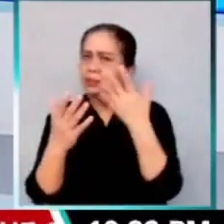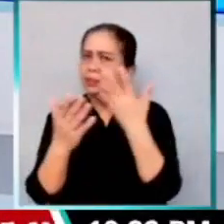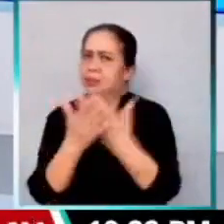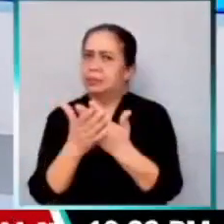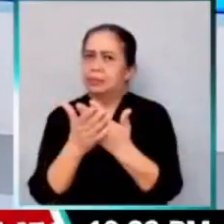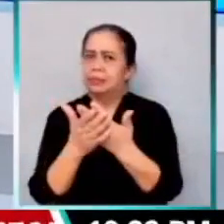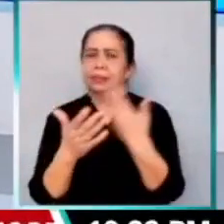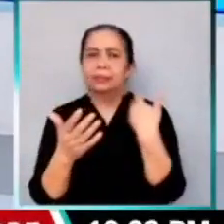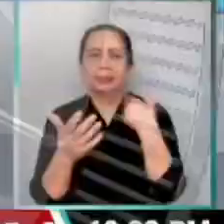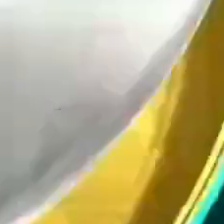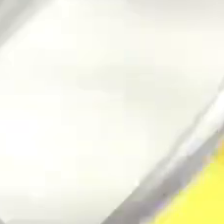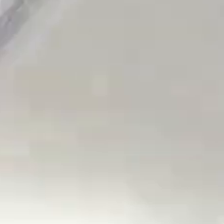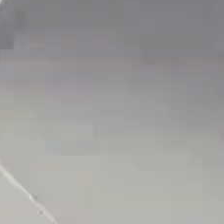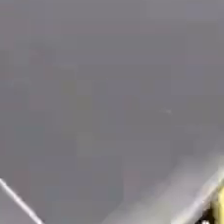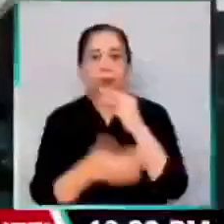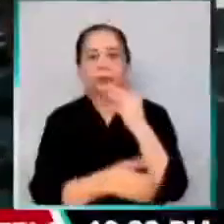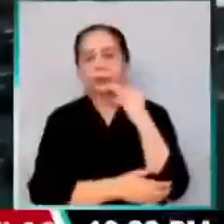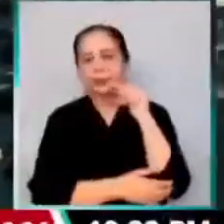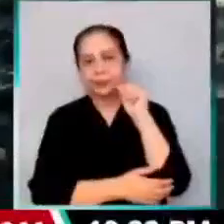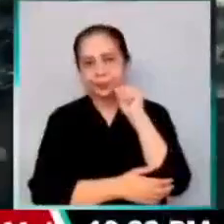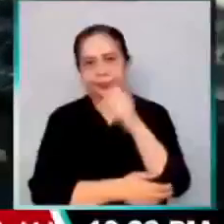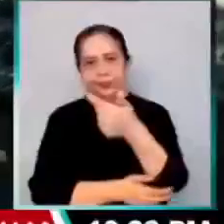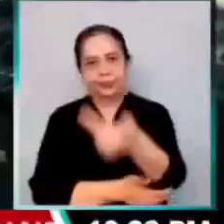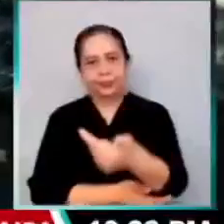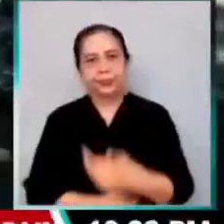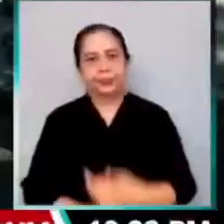Marisol Abdurrahman.